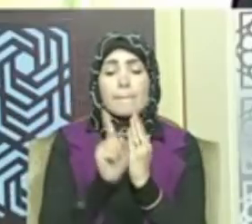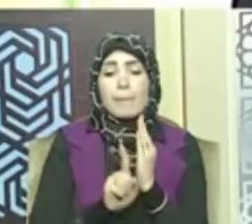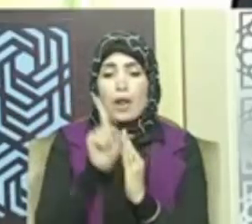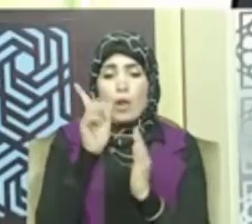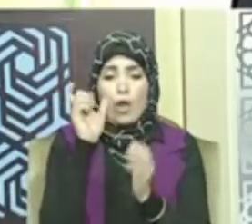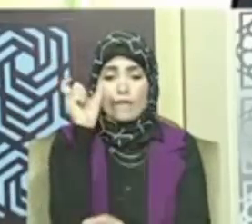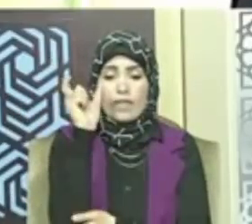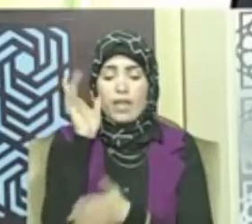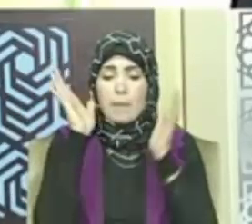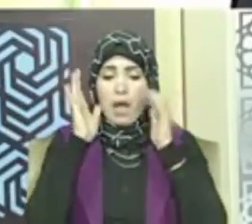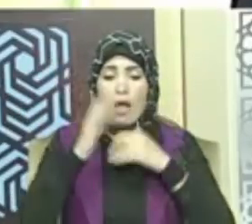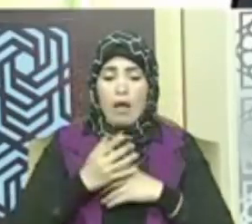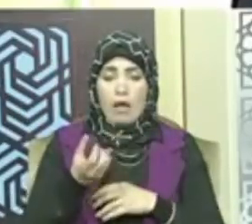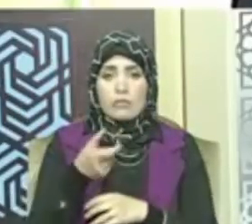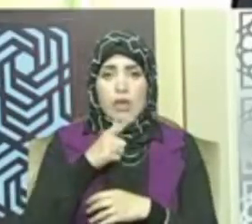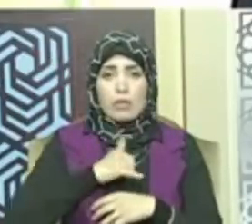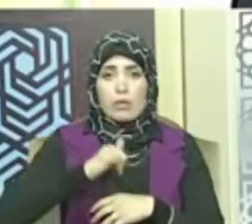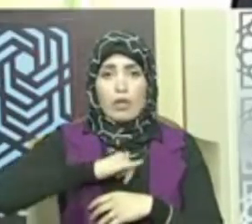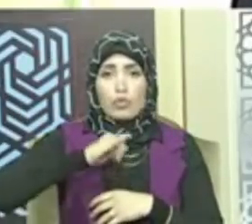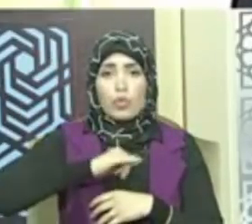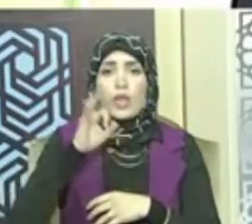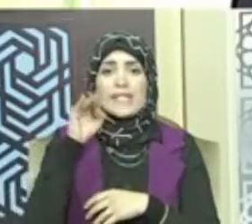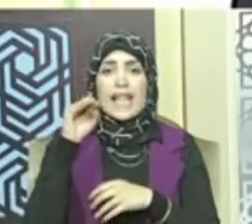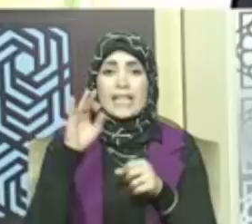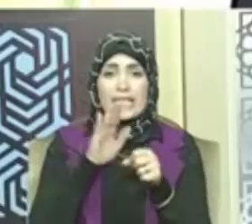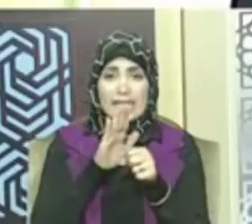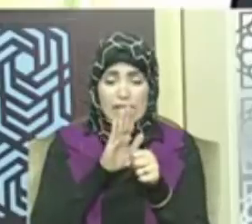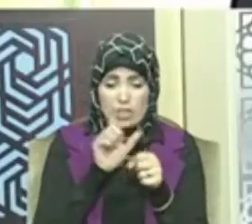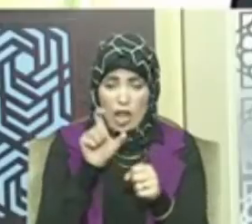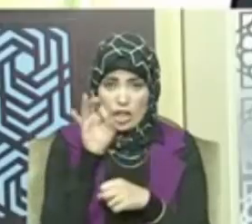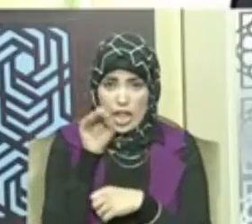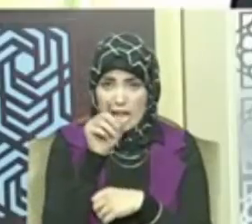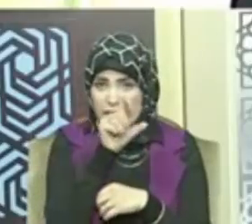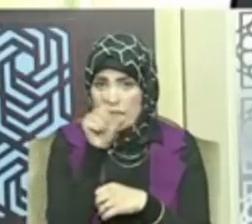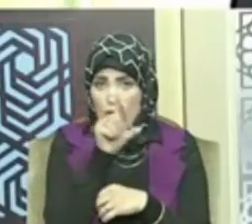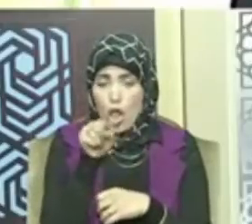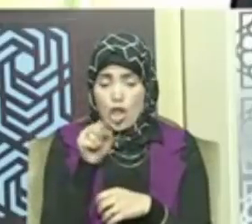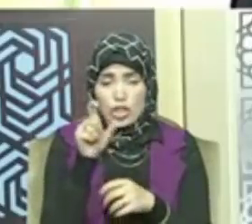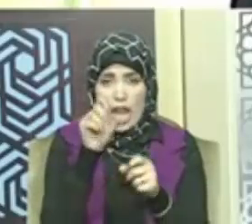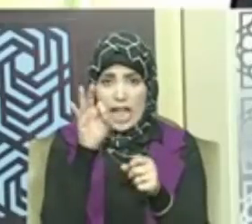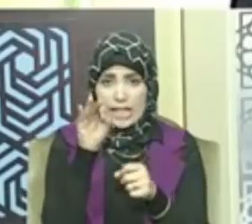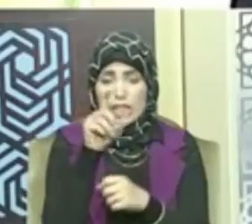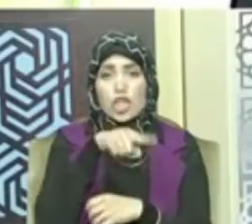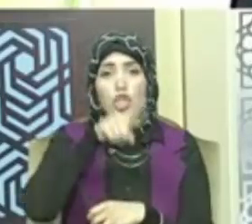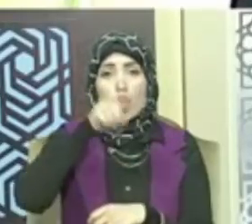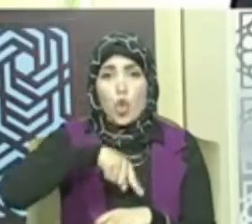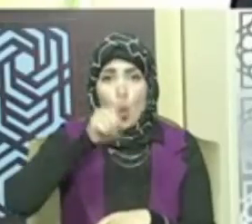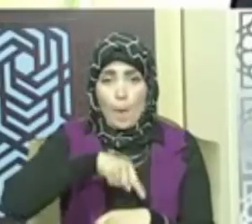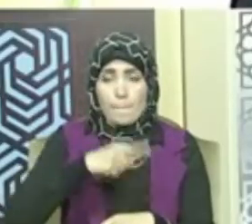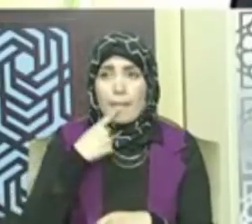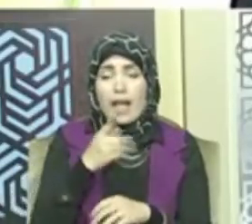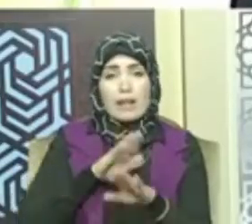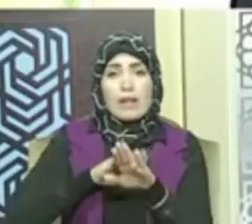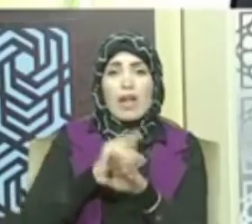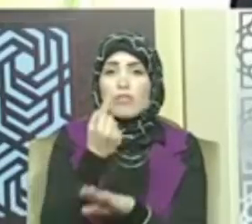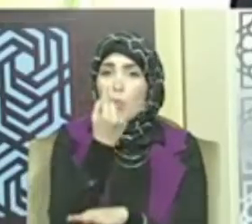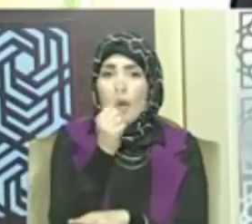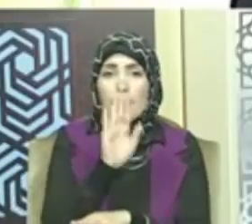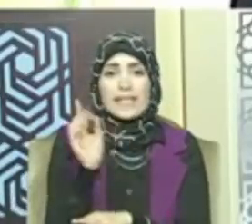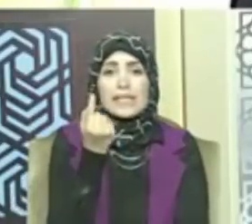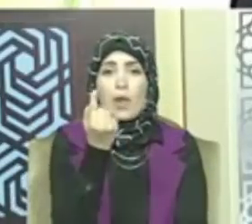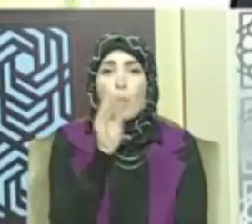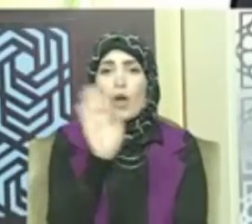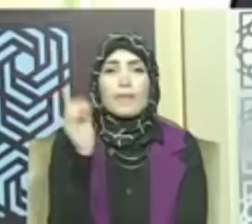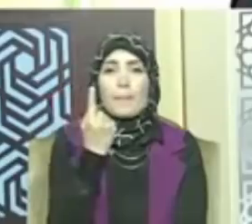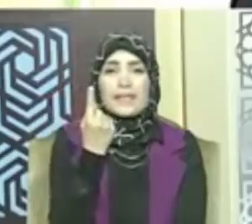30 ليلة ليس لك من طلب ولا من مطلب